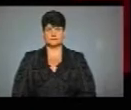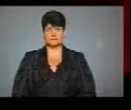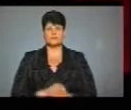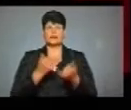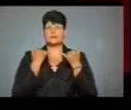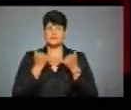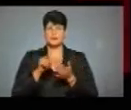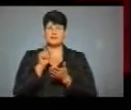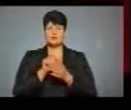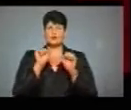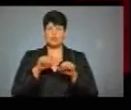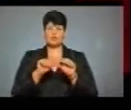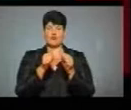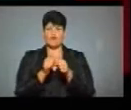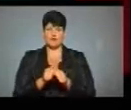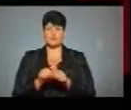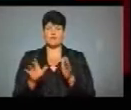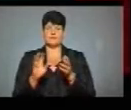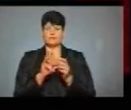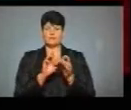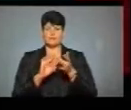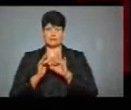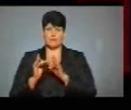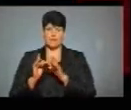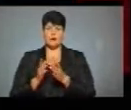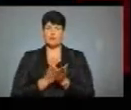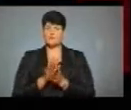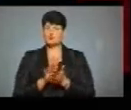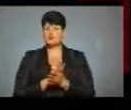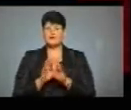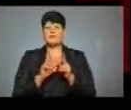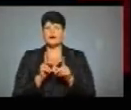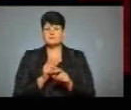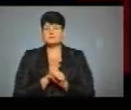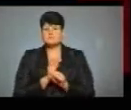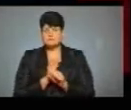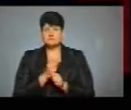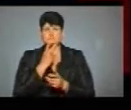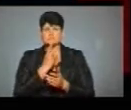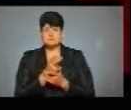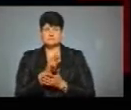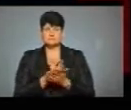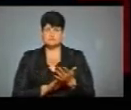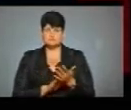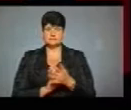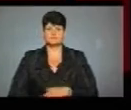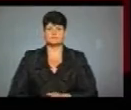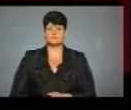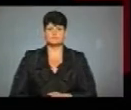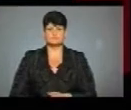Відтепер пенсію можна оформити в електронному вигляді. Послуга безкоштовна. Як вона працює, дізнавалися кореспонденти Суспільного.